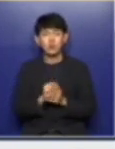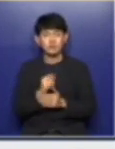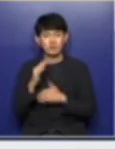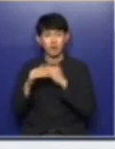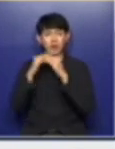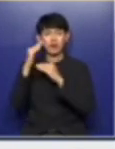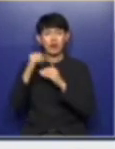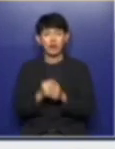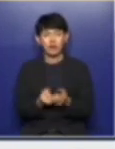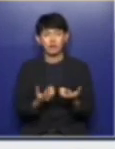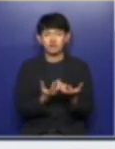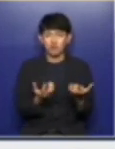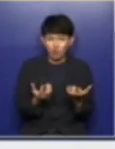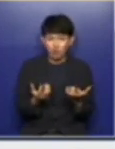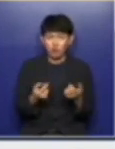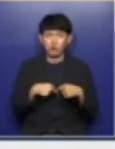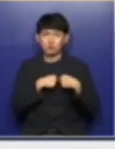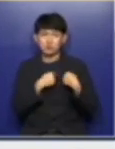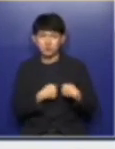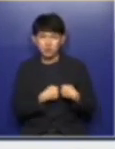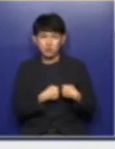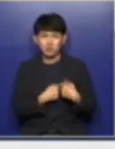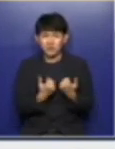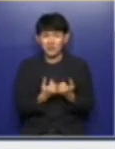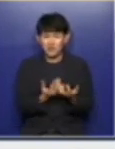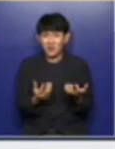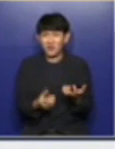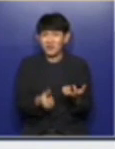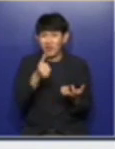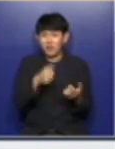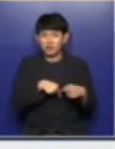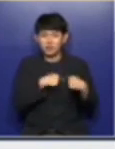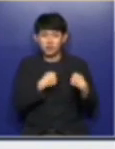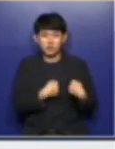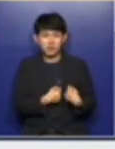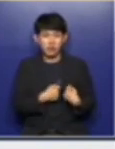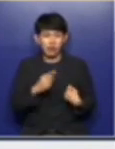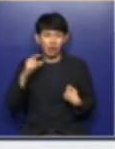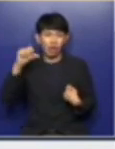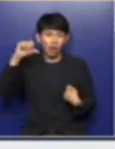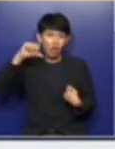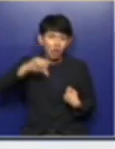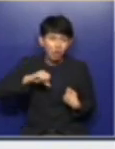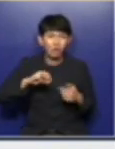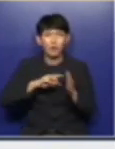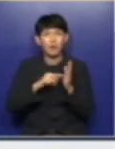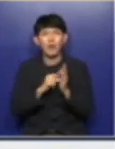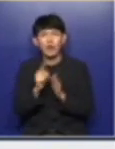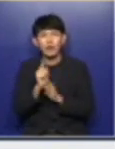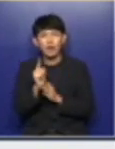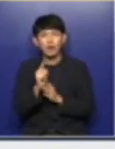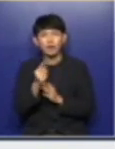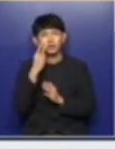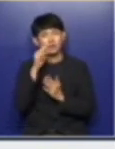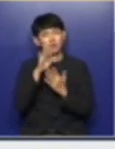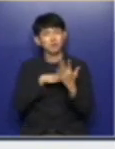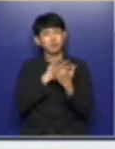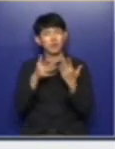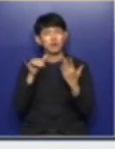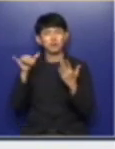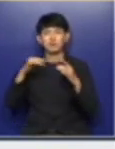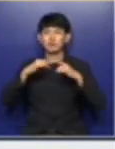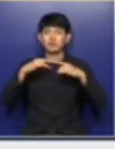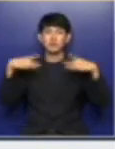ใจได้วัตถุมาแต่เรื่องของจิตใจหายไปเนี่ยมันอาจจะไม่สอดคล้องกับยุทธศาสตร์และแผนพัฒนาประเท